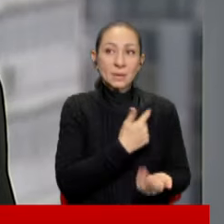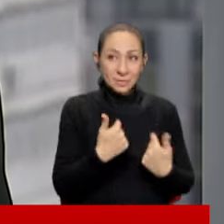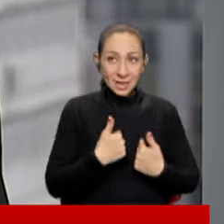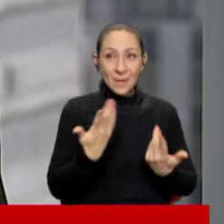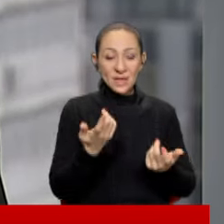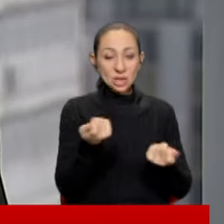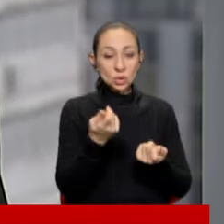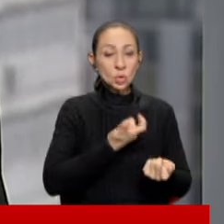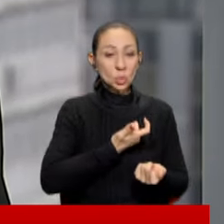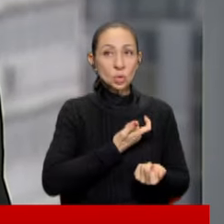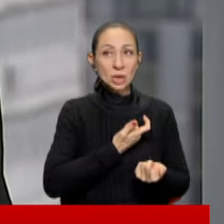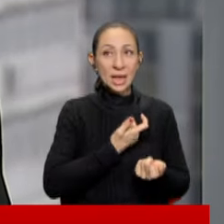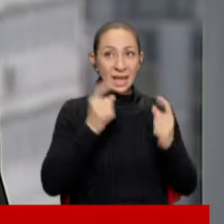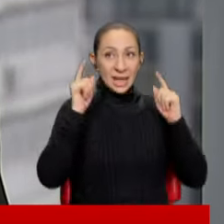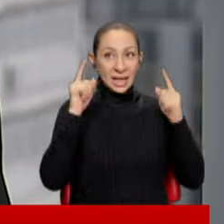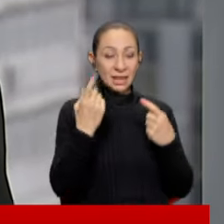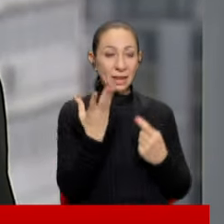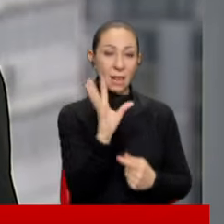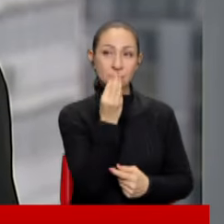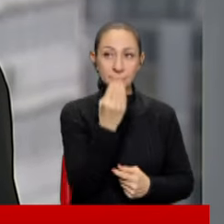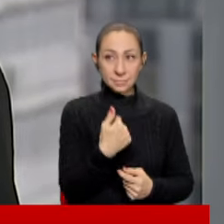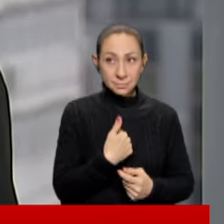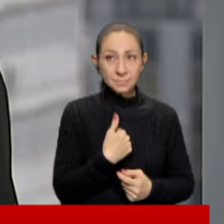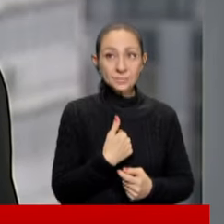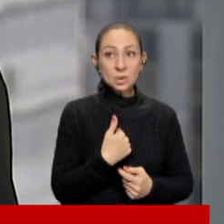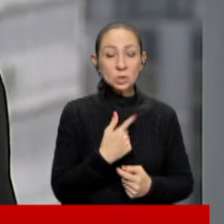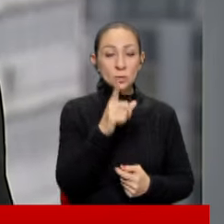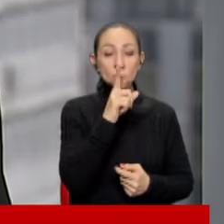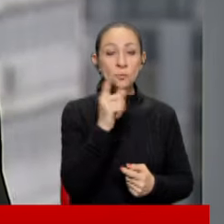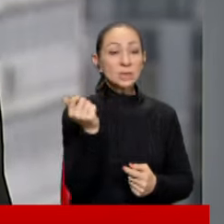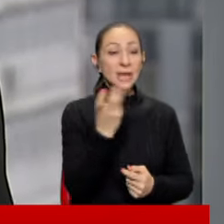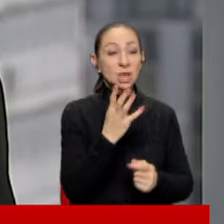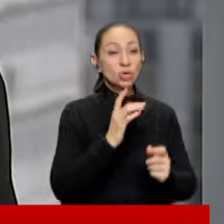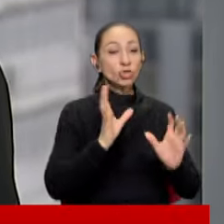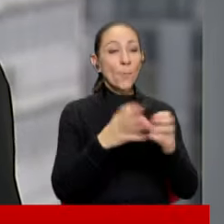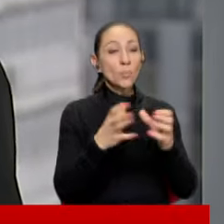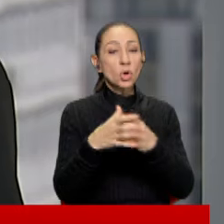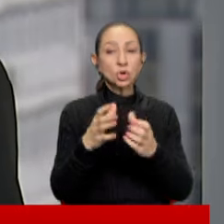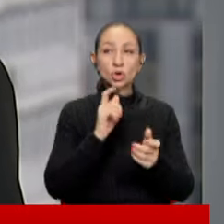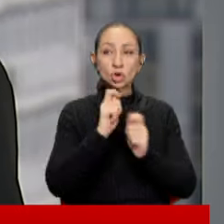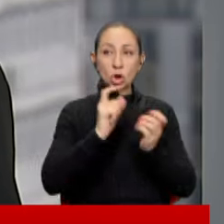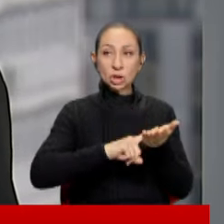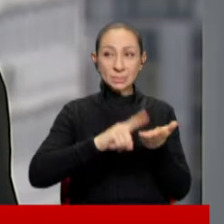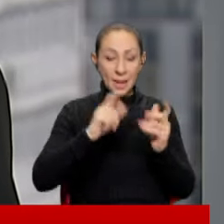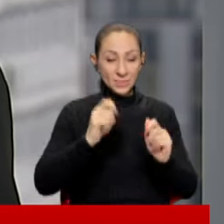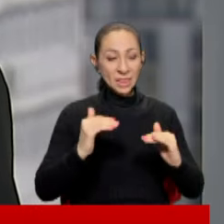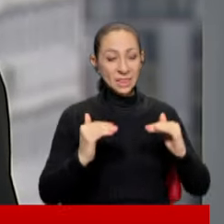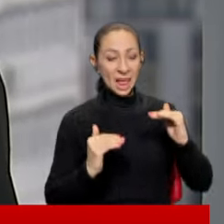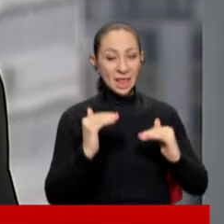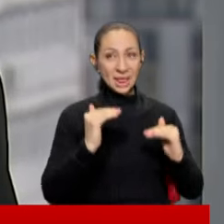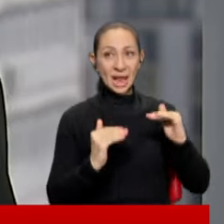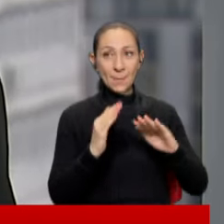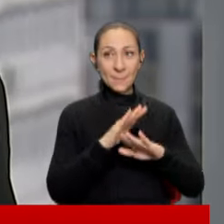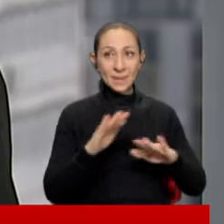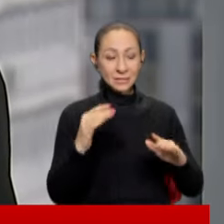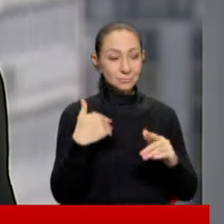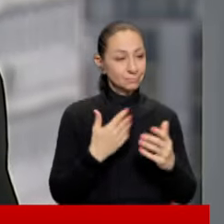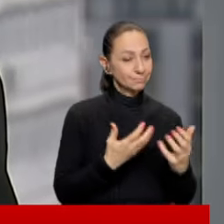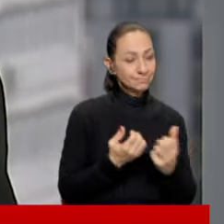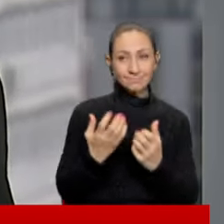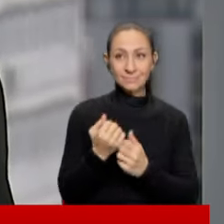hukukunda yetkinliğim söz konusu. Yüzlerce toplu sözleşme yaptım. Genelde hani dengeli olarak bitiren iki tarafı